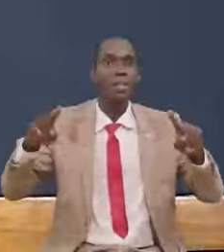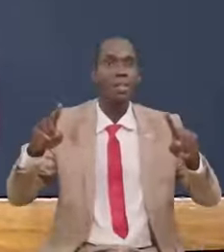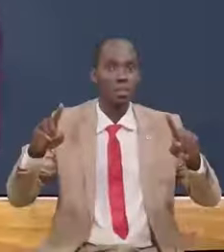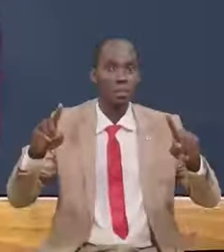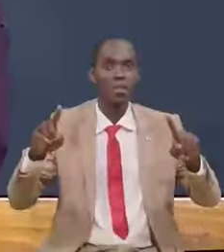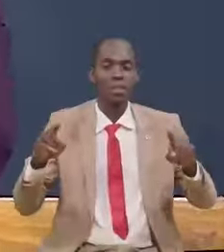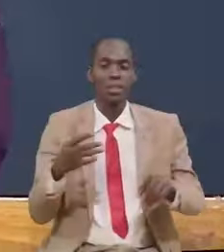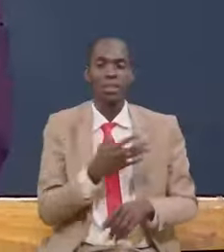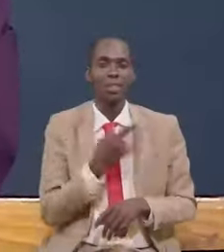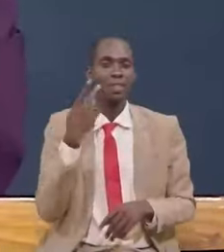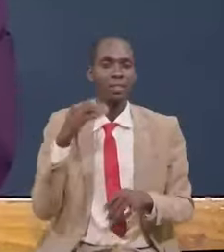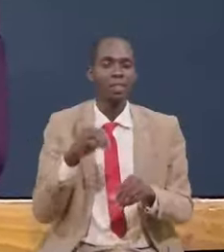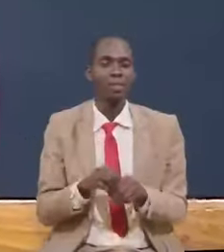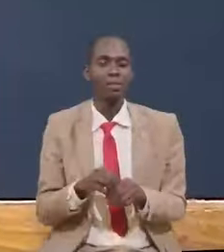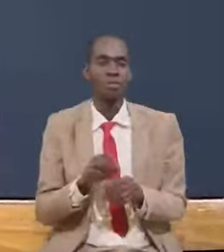En Matthieu 1, 21.